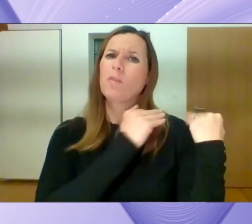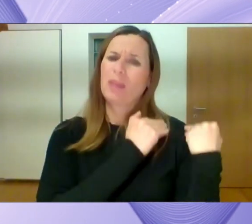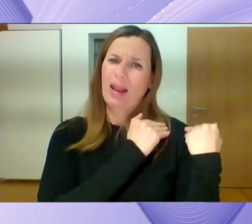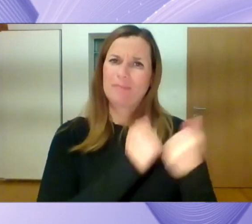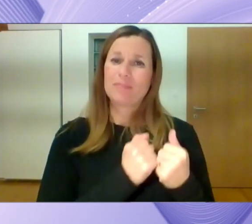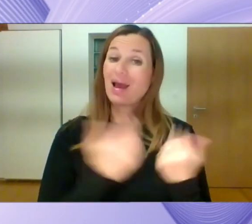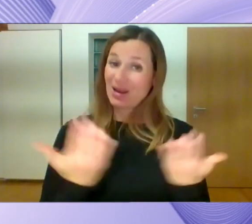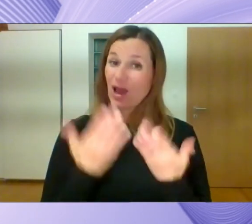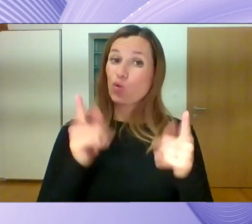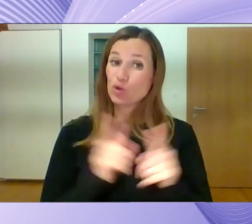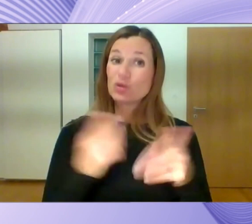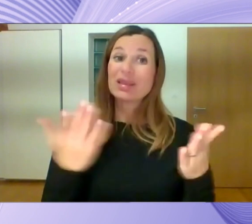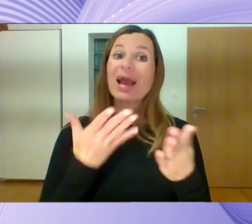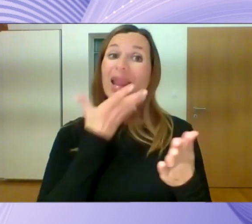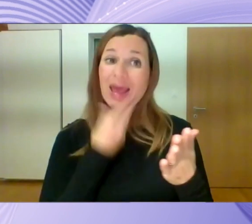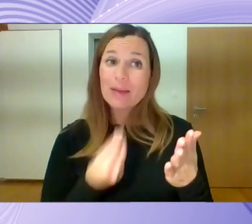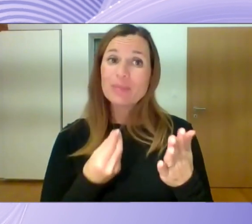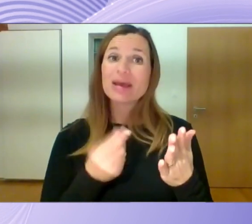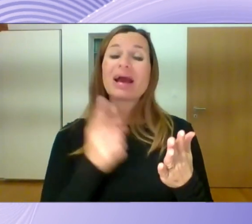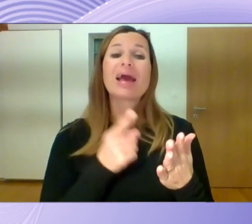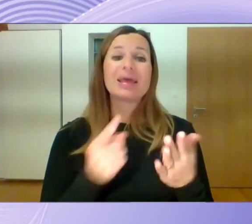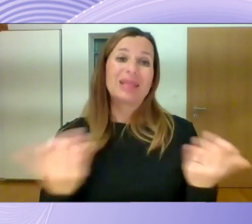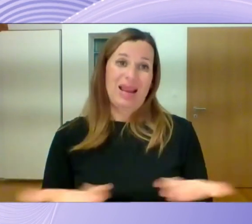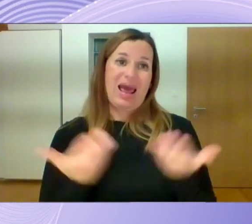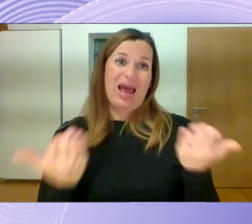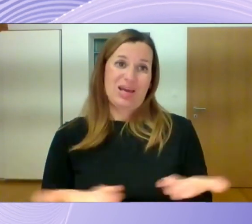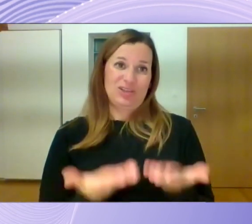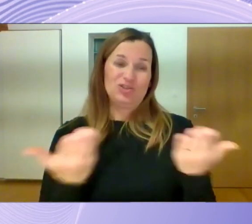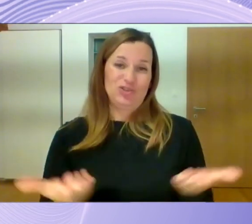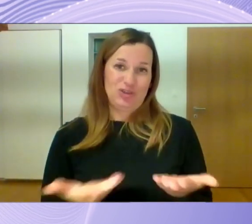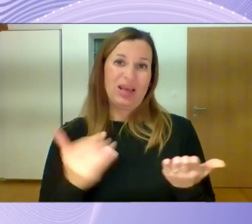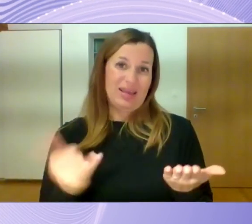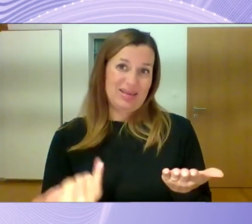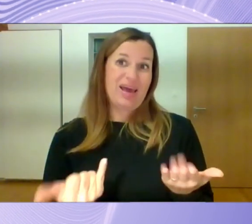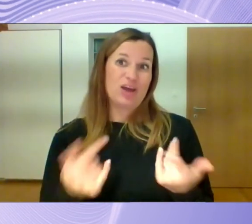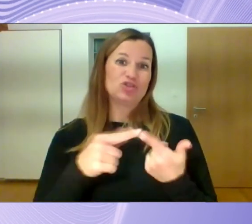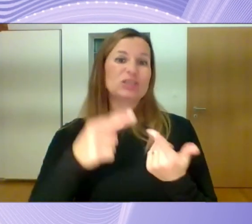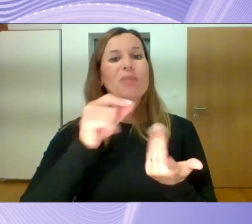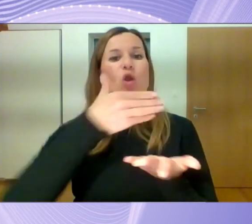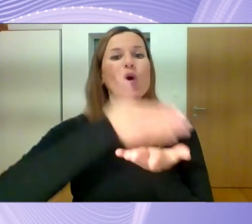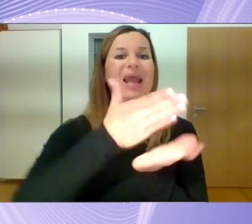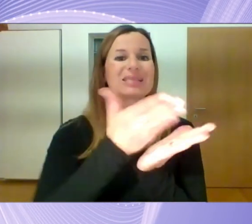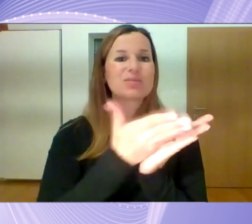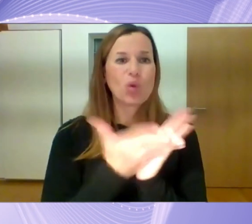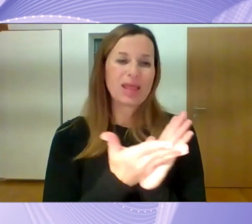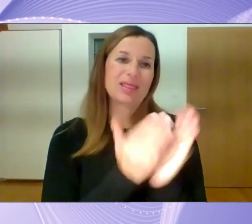tudi nekaj lepega, pa tudi nekako lažje za vse, če se v tem pomeni, pa